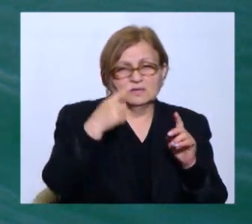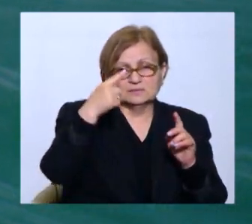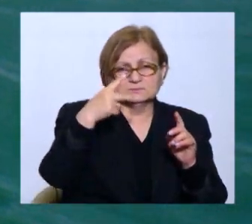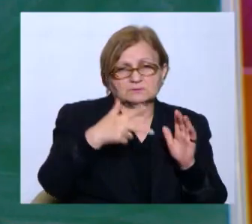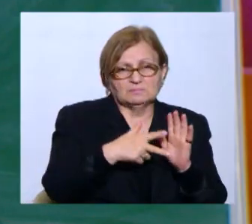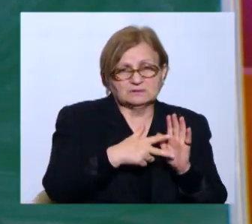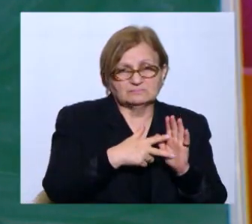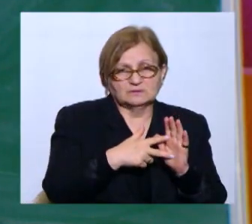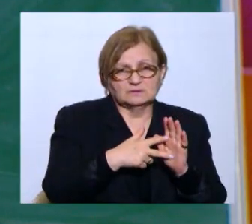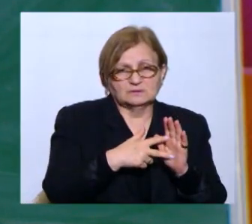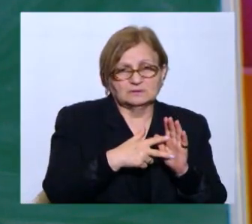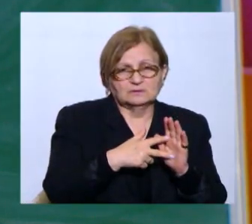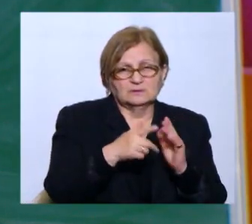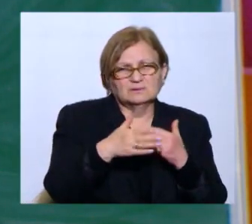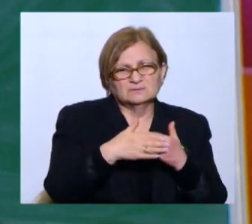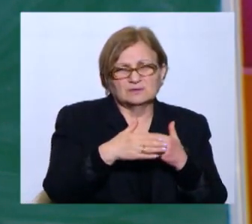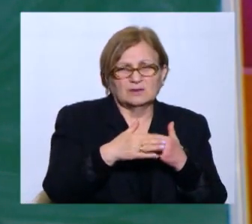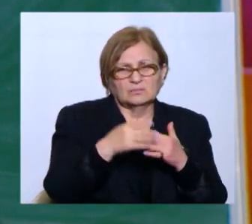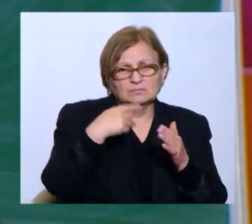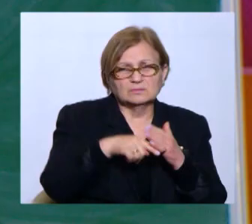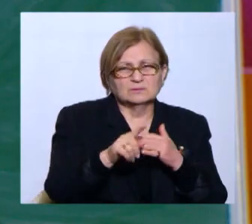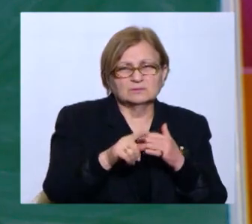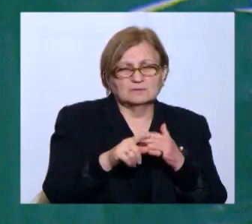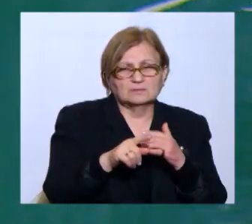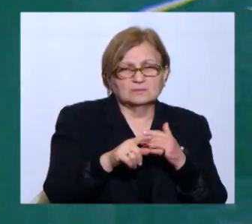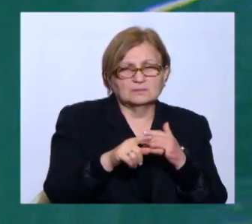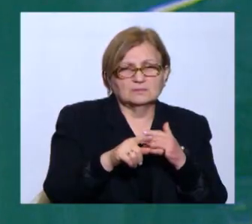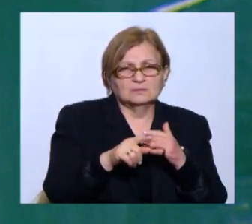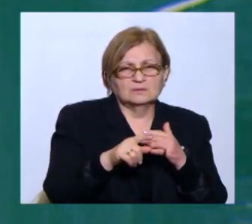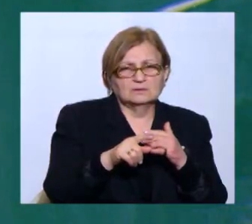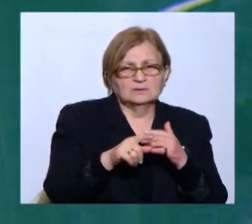მერვედი, რაც არის დაახლოებით, დაახლოებით კი არა, ზუსტად არის